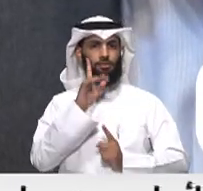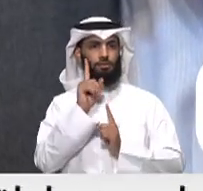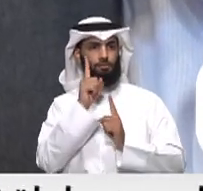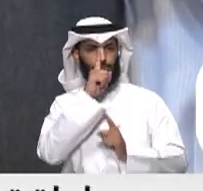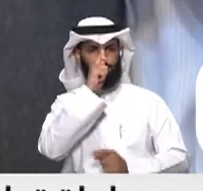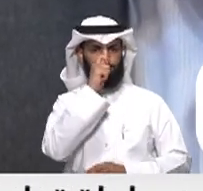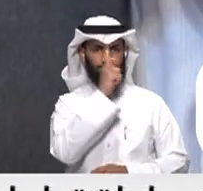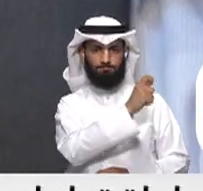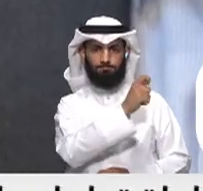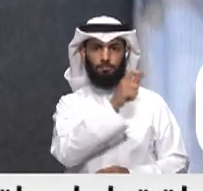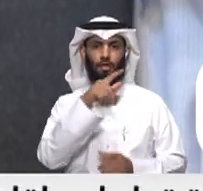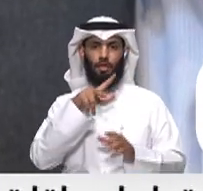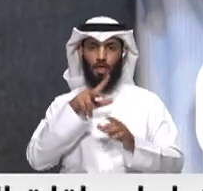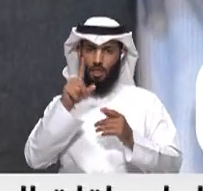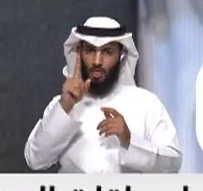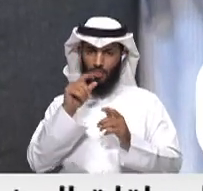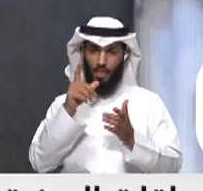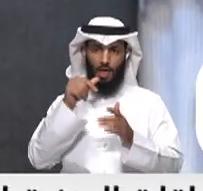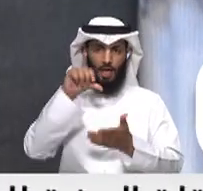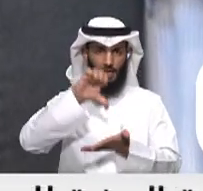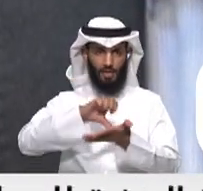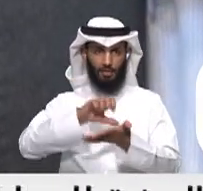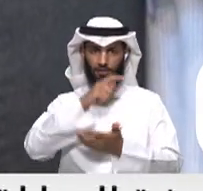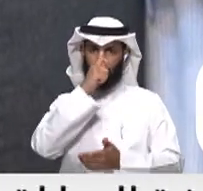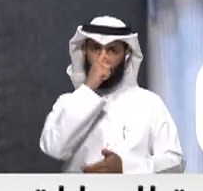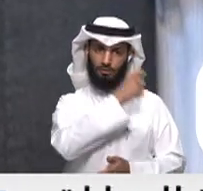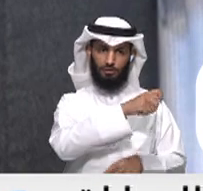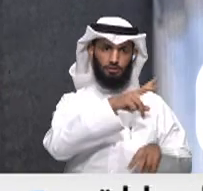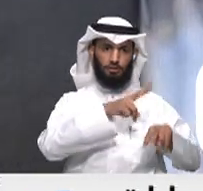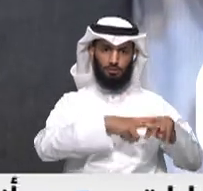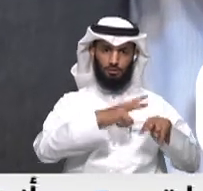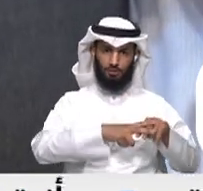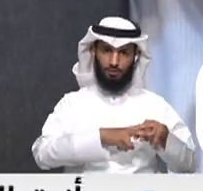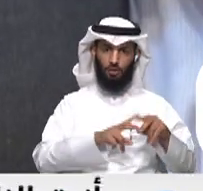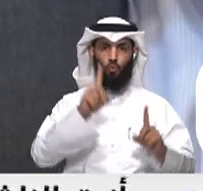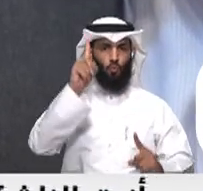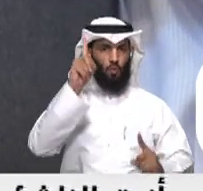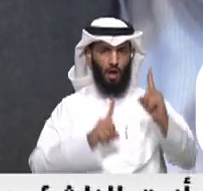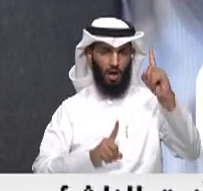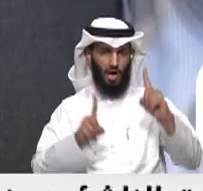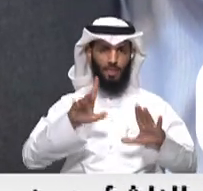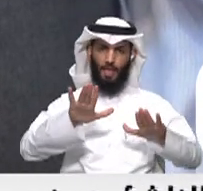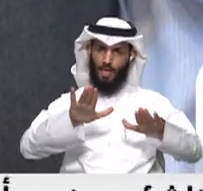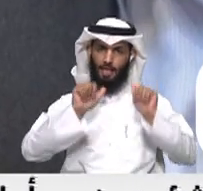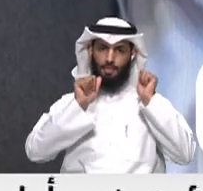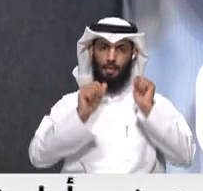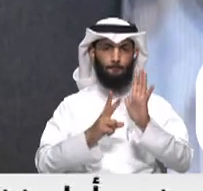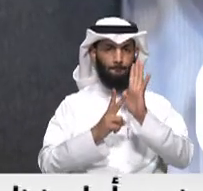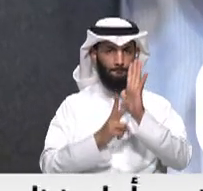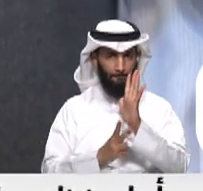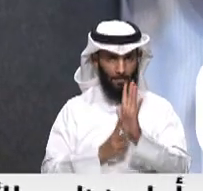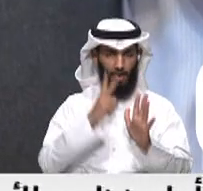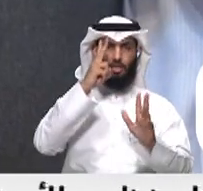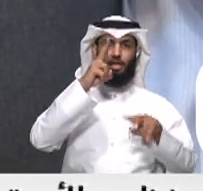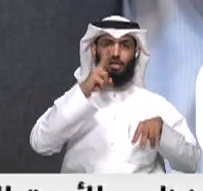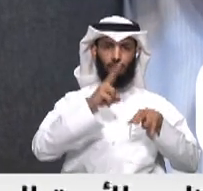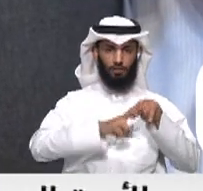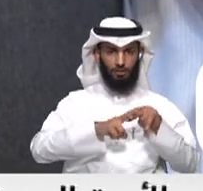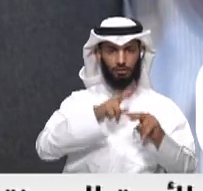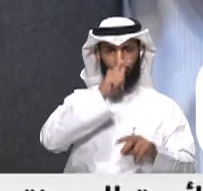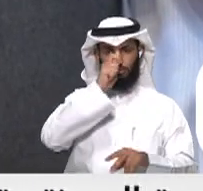تهاجم أو تعتدي على إيران مرة ثانية، معنى ذلك مثل ما تفضلت بأنه اعتداء